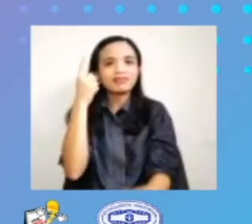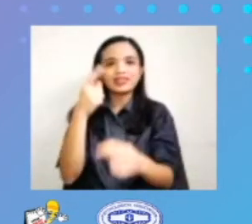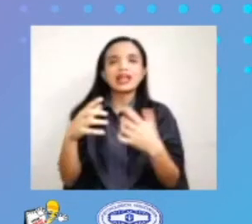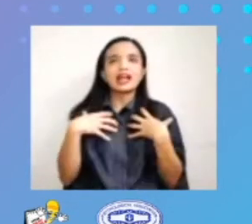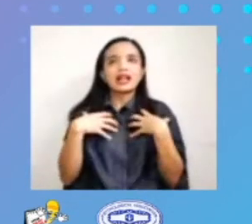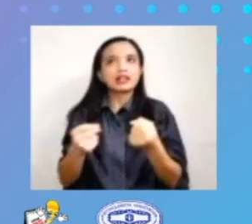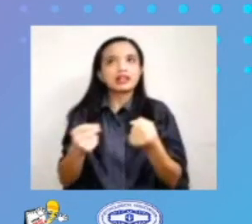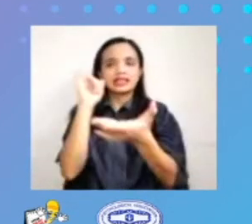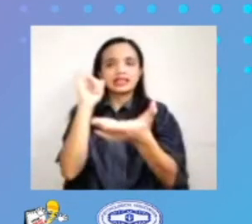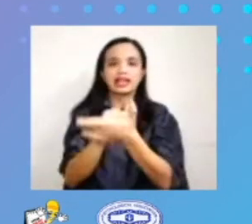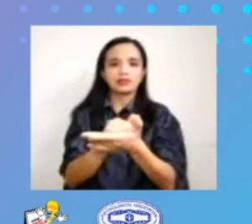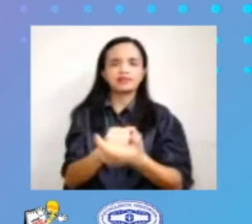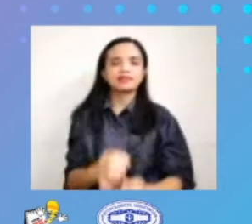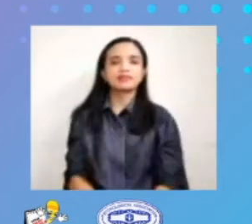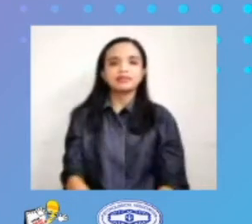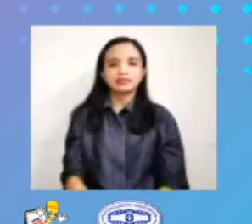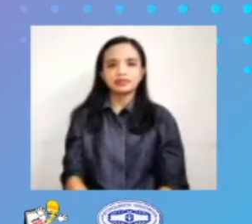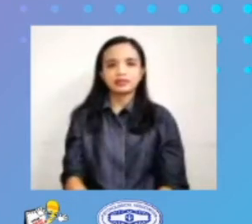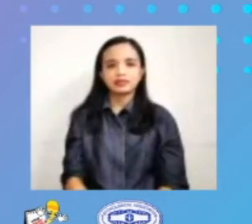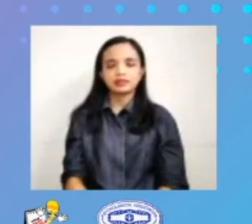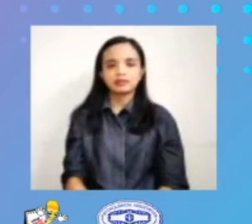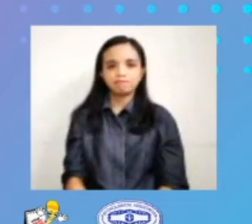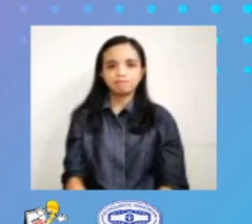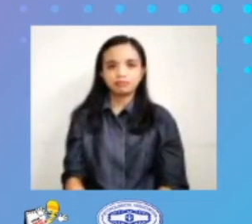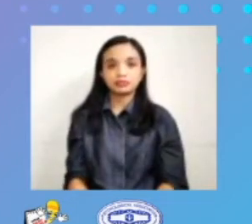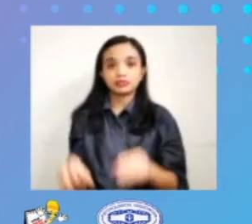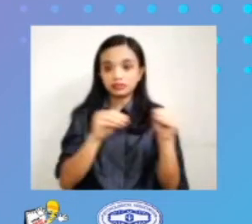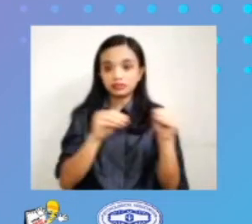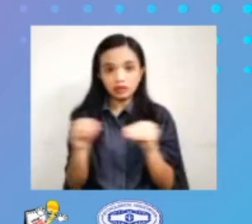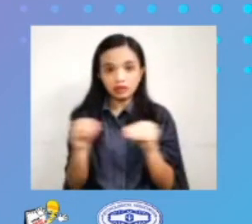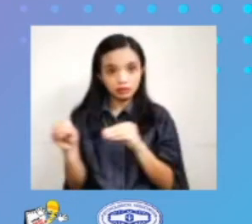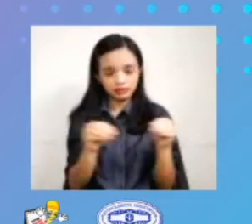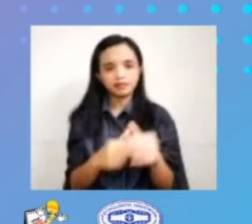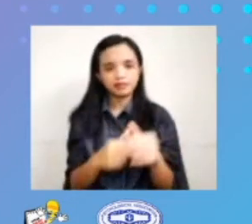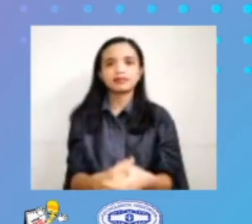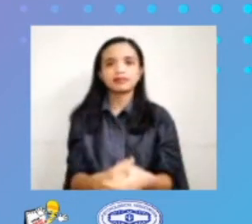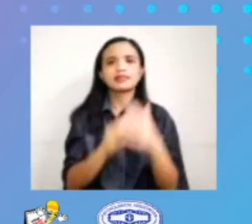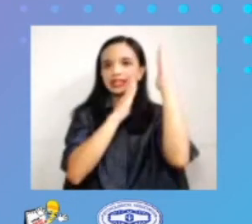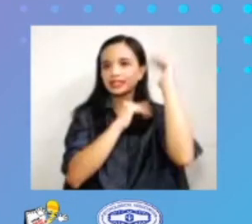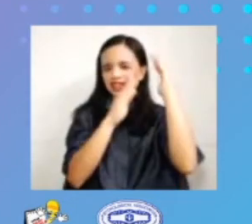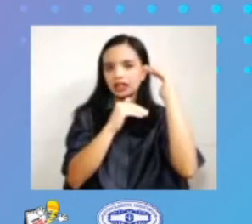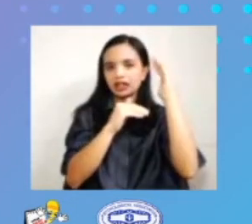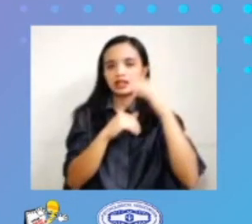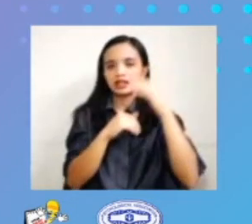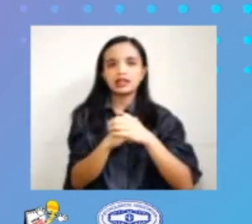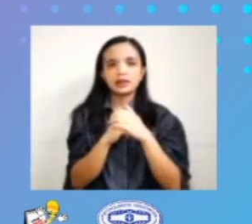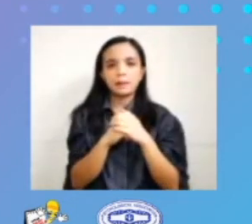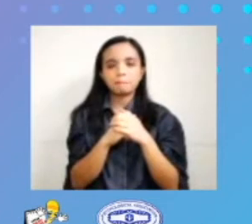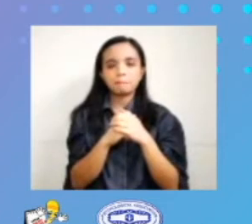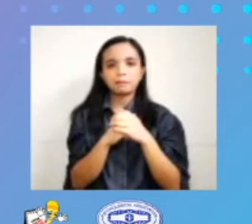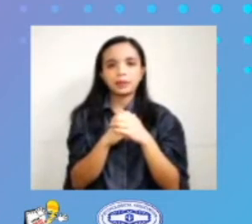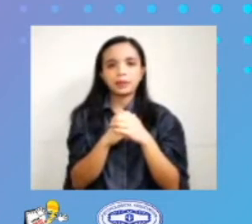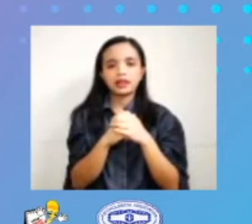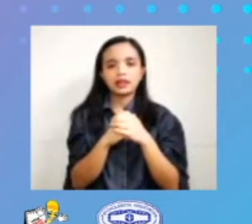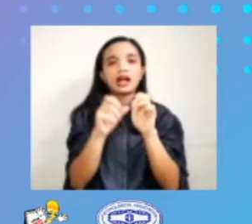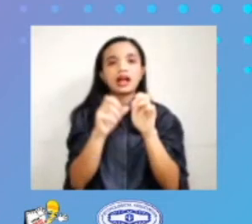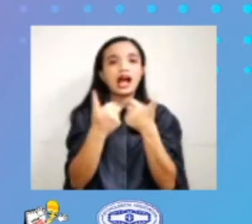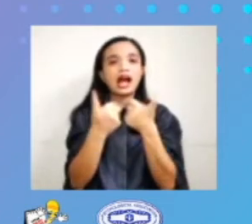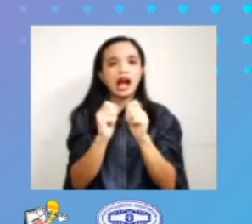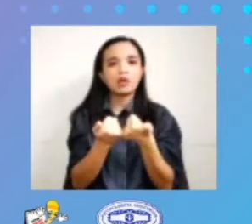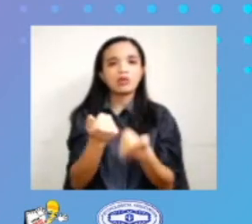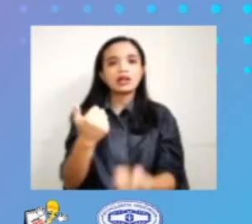na sinasabing hindi ka na magagalit, hindi ka na maiirita, hindi ka na malulungkot. No, it's not that. It only means that when all this negativity